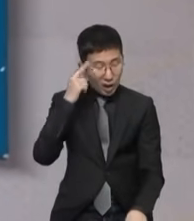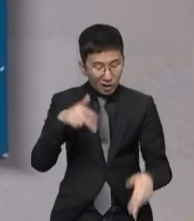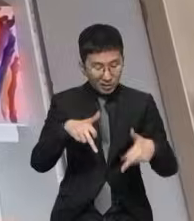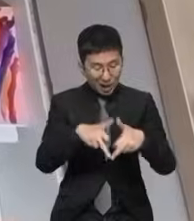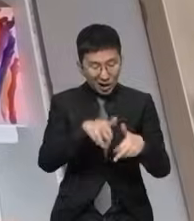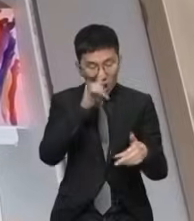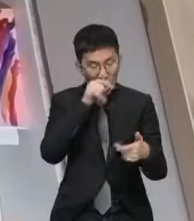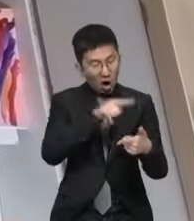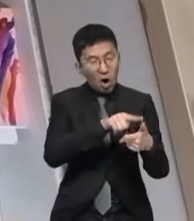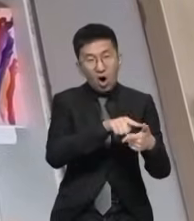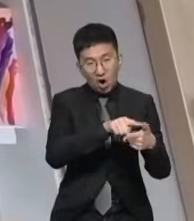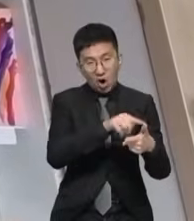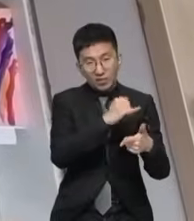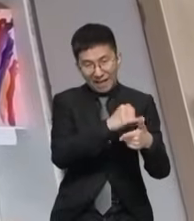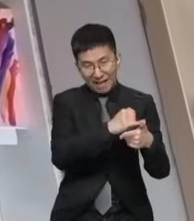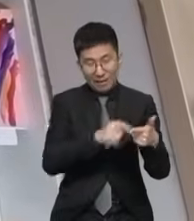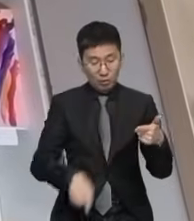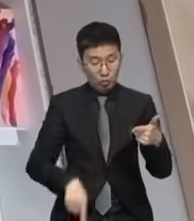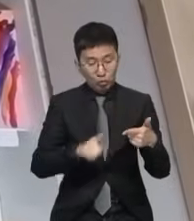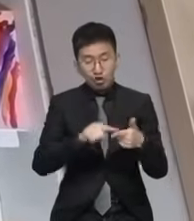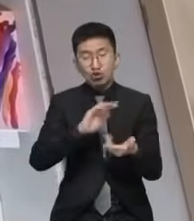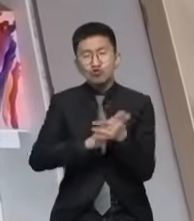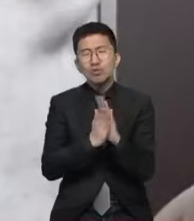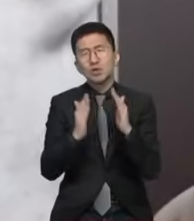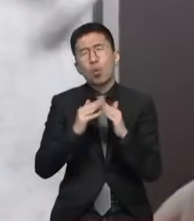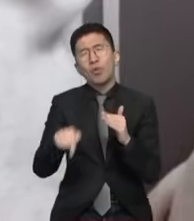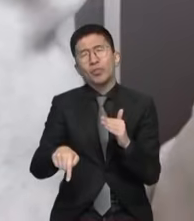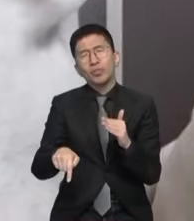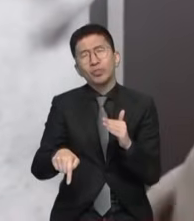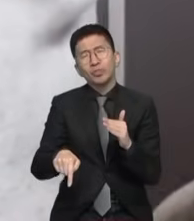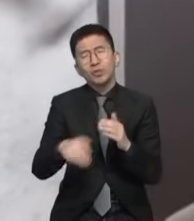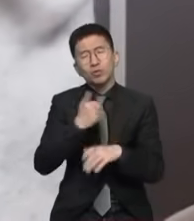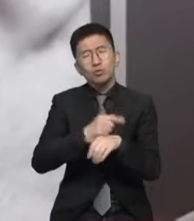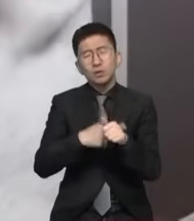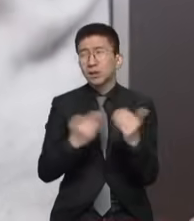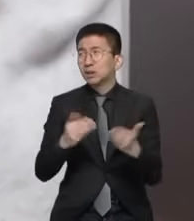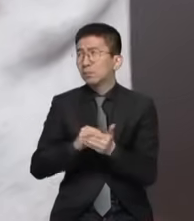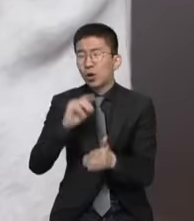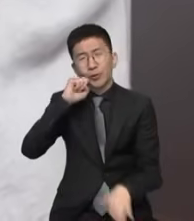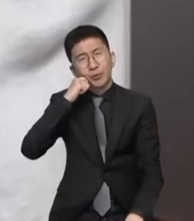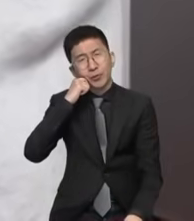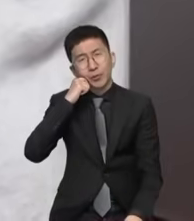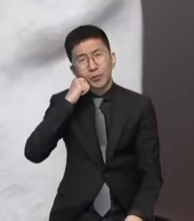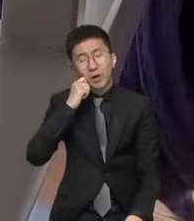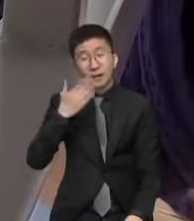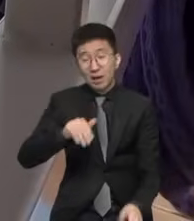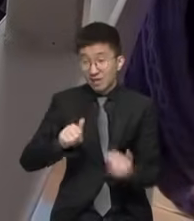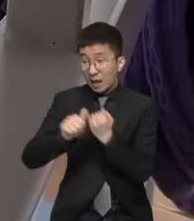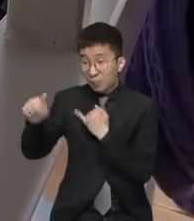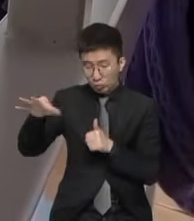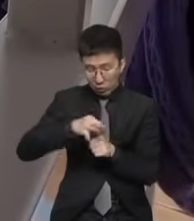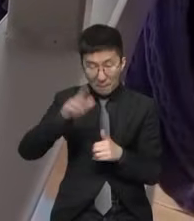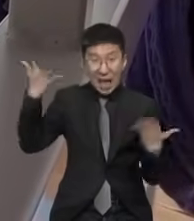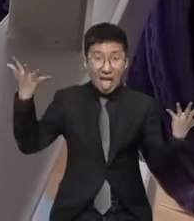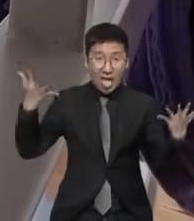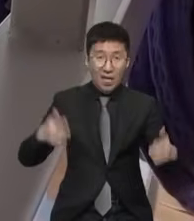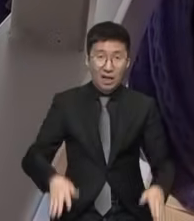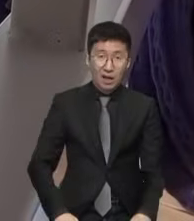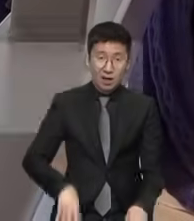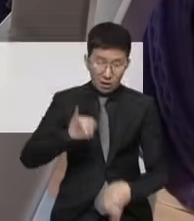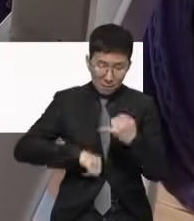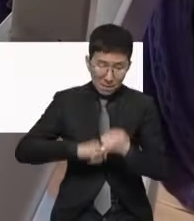아직 유치원생인 둘째를 돌보느라 일자리 구하기도 쉽지 않은데 마땅히 받아야 할 양육비는 단 한 푼도 받지